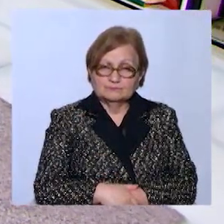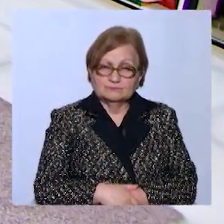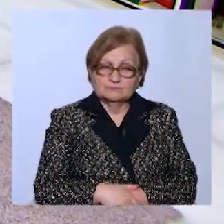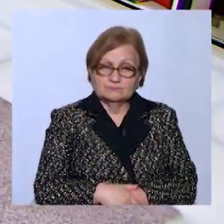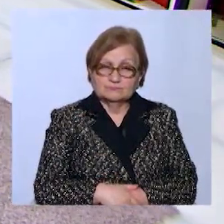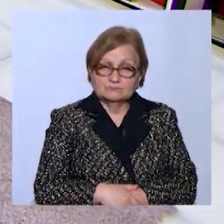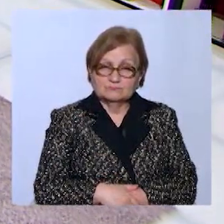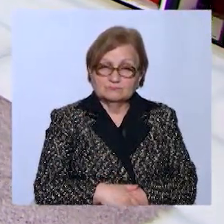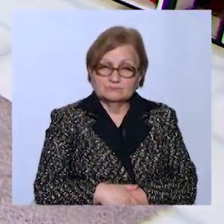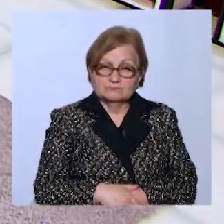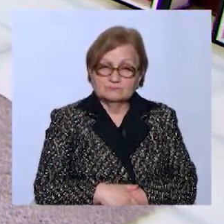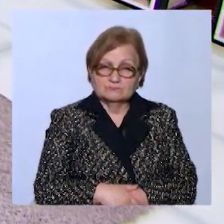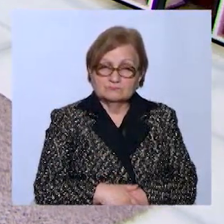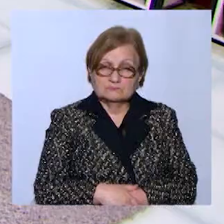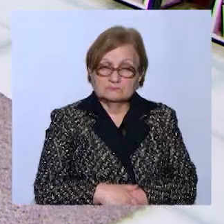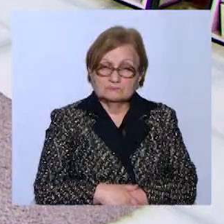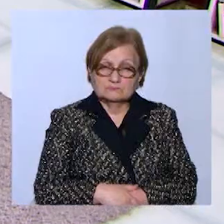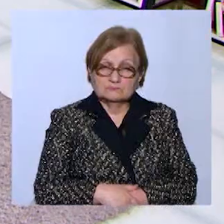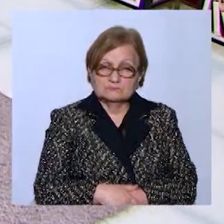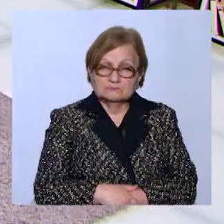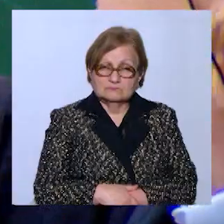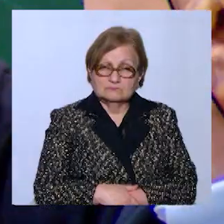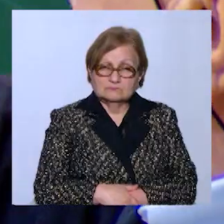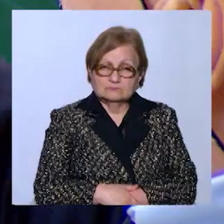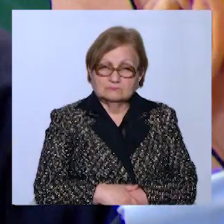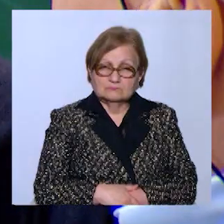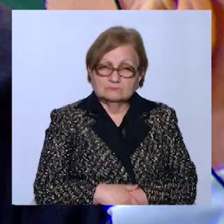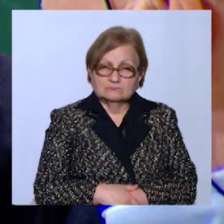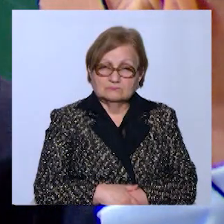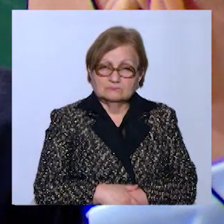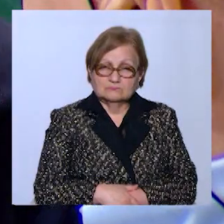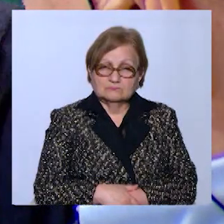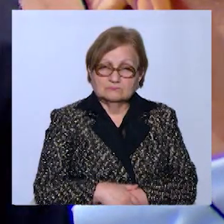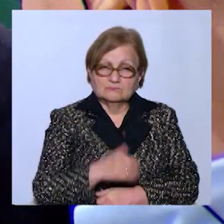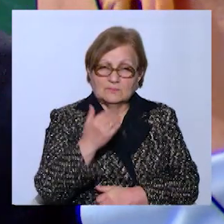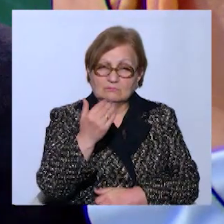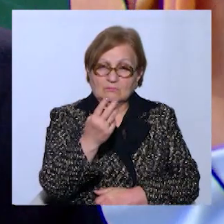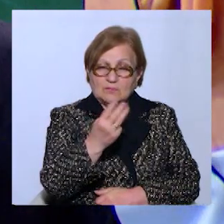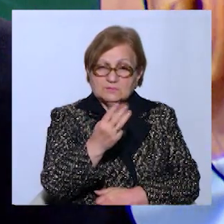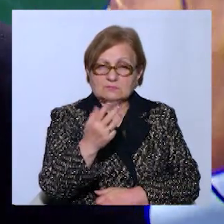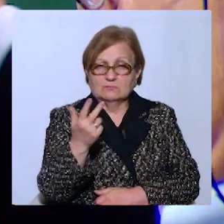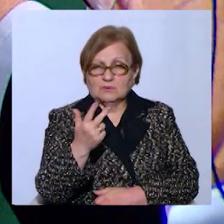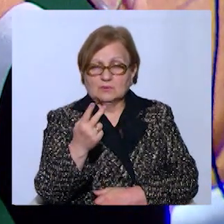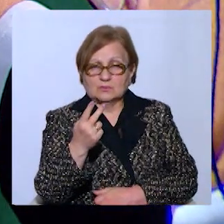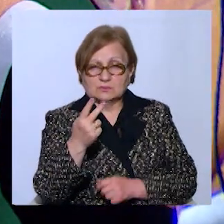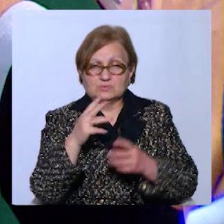მესამის ჯამი და მესამის და მეორე ჯამი ხო ერთ და იგივეა მესამის და მეორე ჯამიო არისო